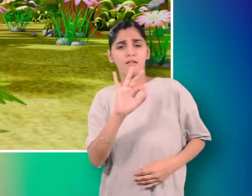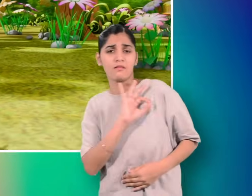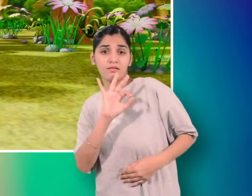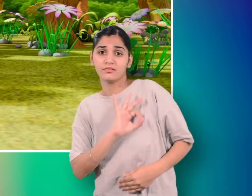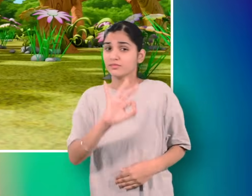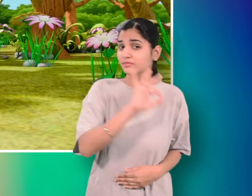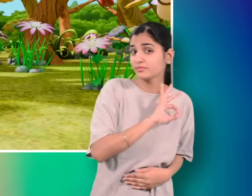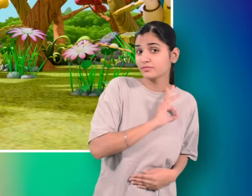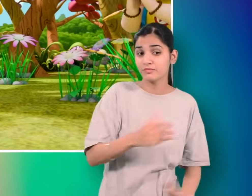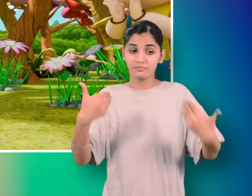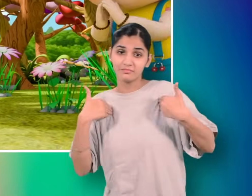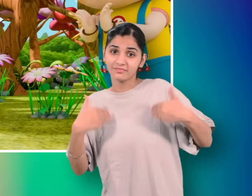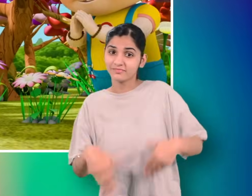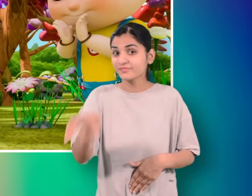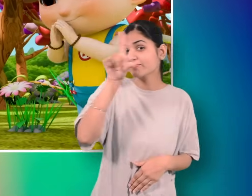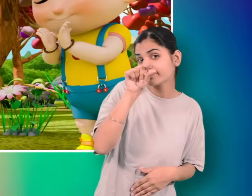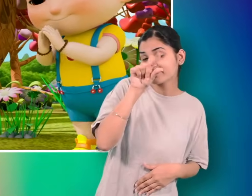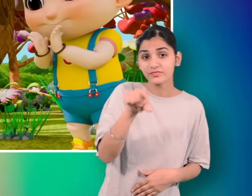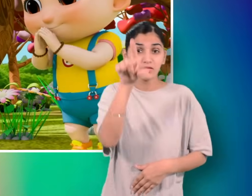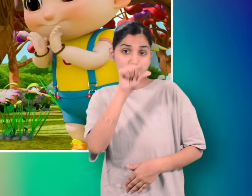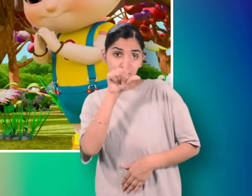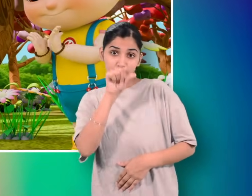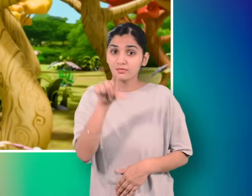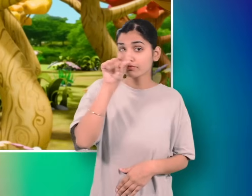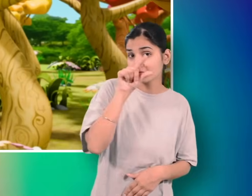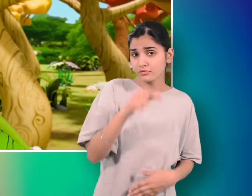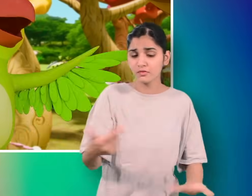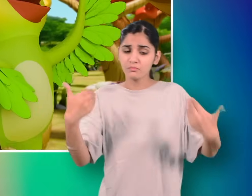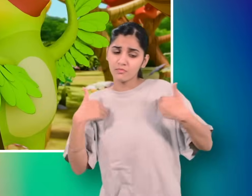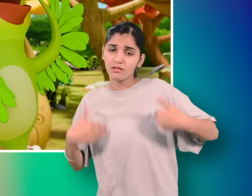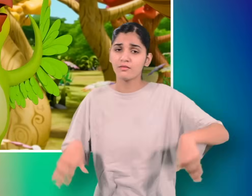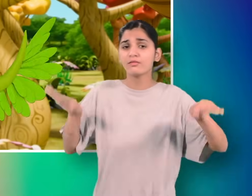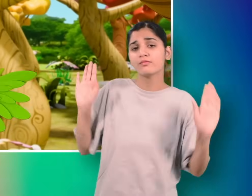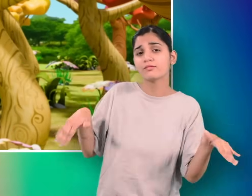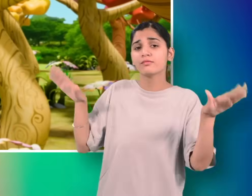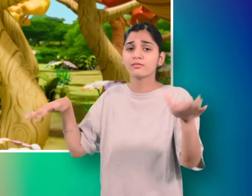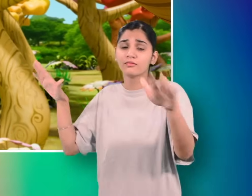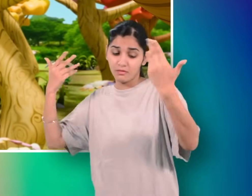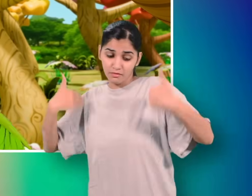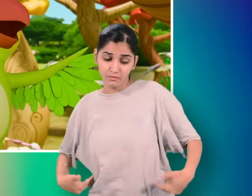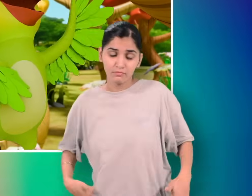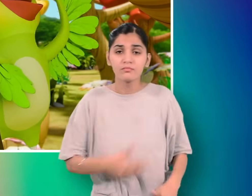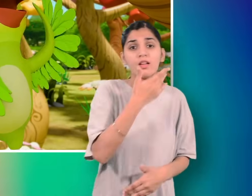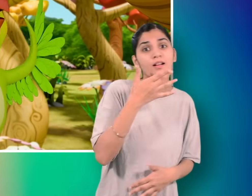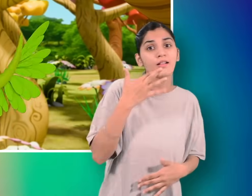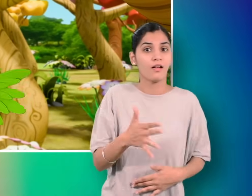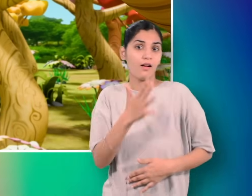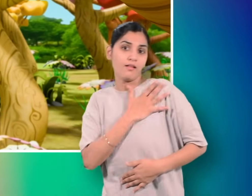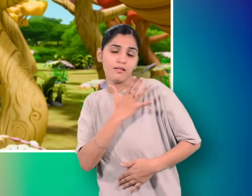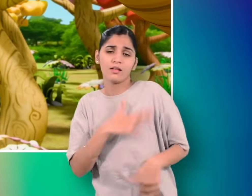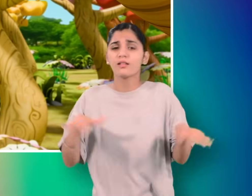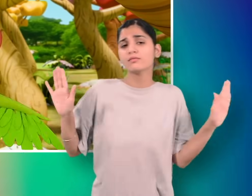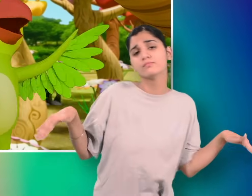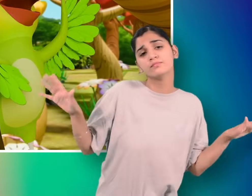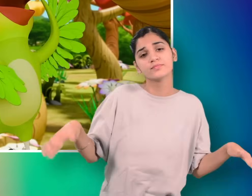को भाता हूँ। तोता हूँ, तोता हूँ मैं, तोता हूँ, हरी रंग का तोता